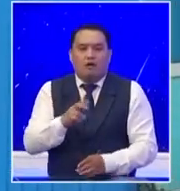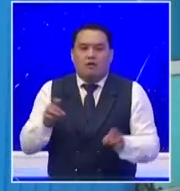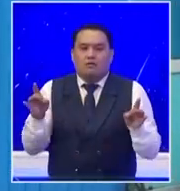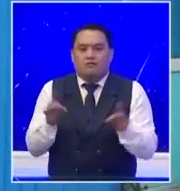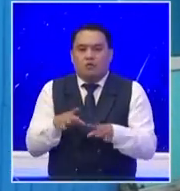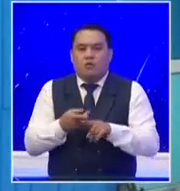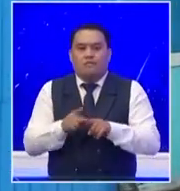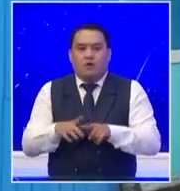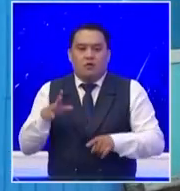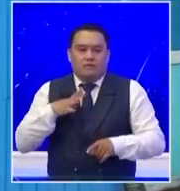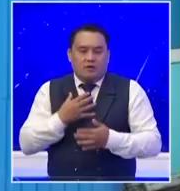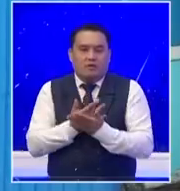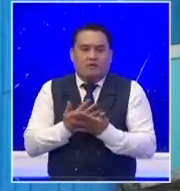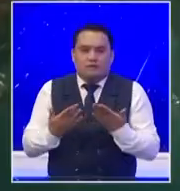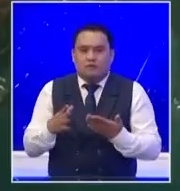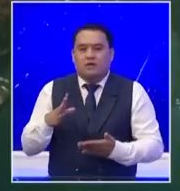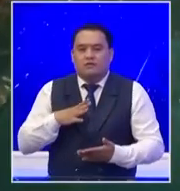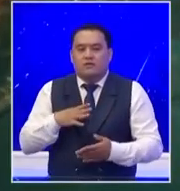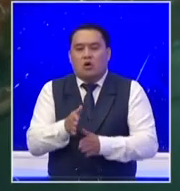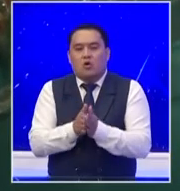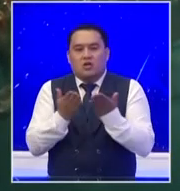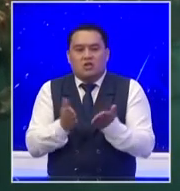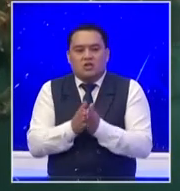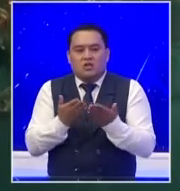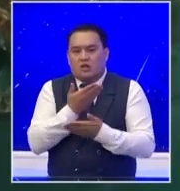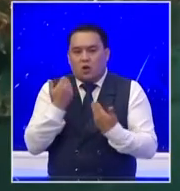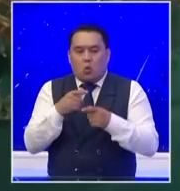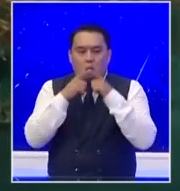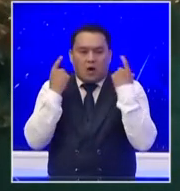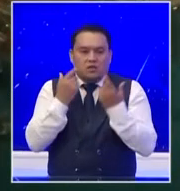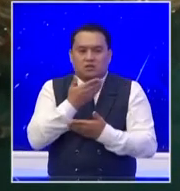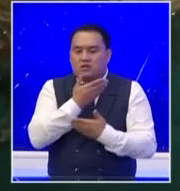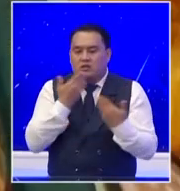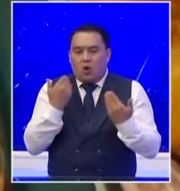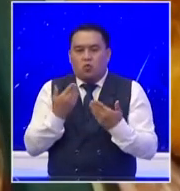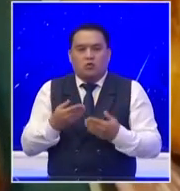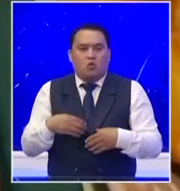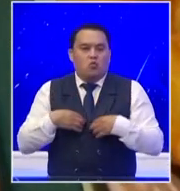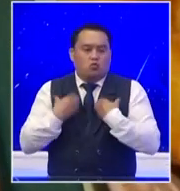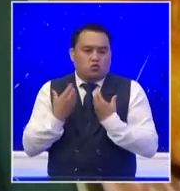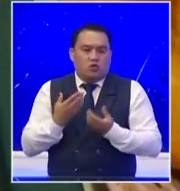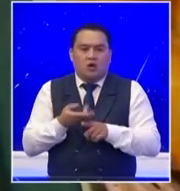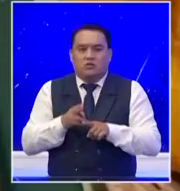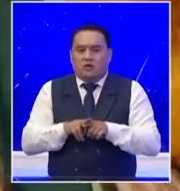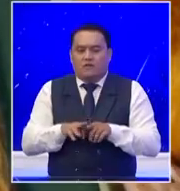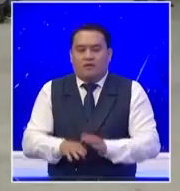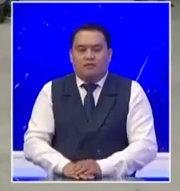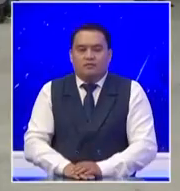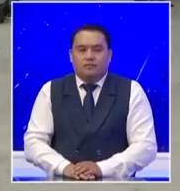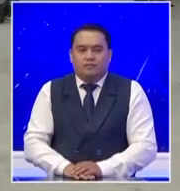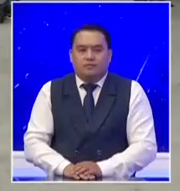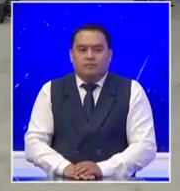на вокзале. Как и следовало ожидать, санитарные книжки отсутствуют. Маски носят не все. Состояние помещения оставляет желать лучшего.